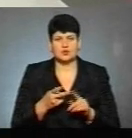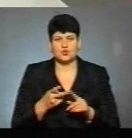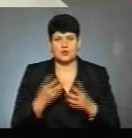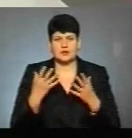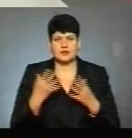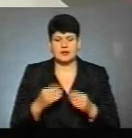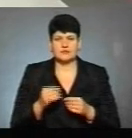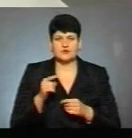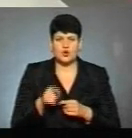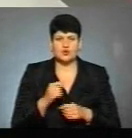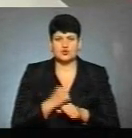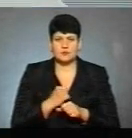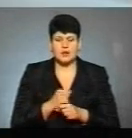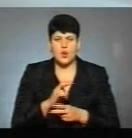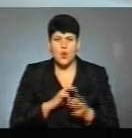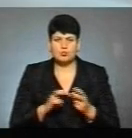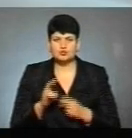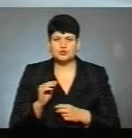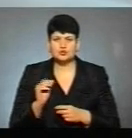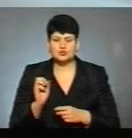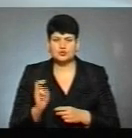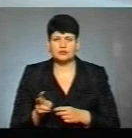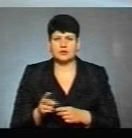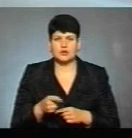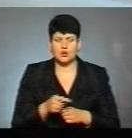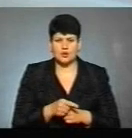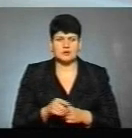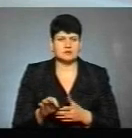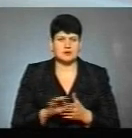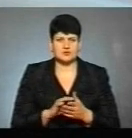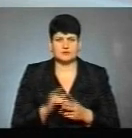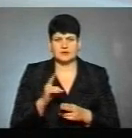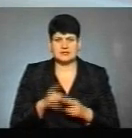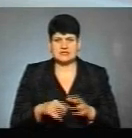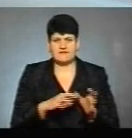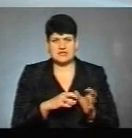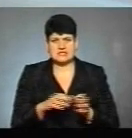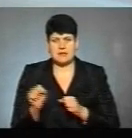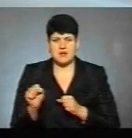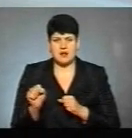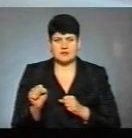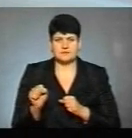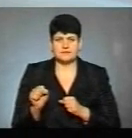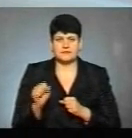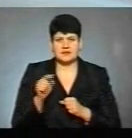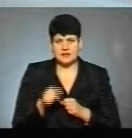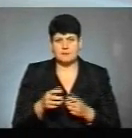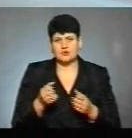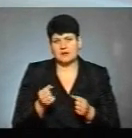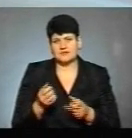день в нього зробили обшук і вже його остаточно забрали. Ну, він там